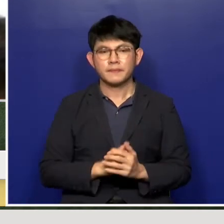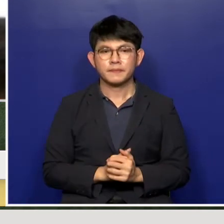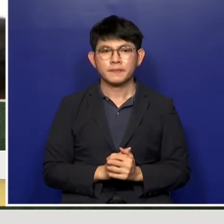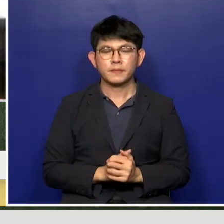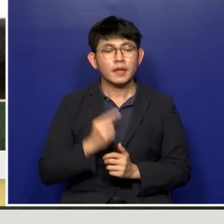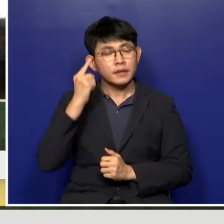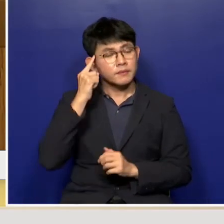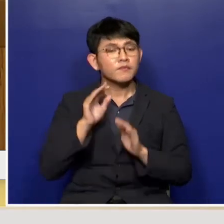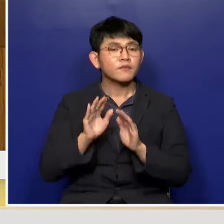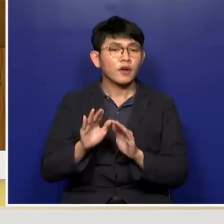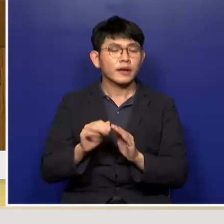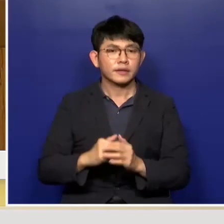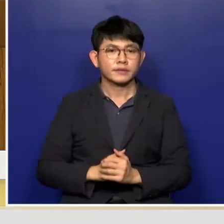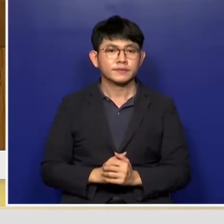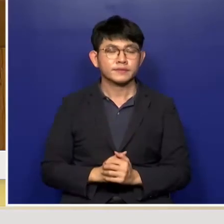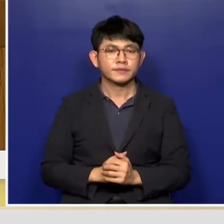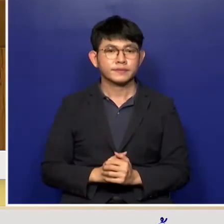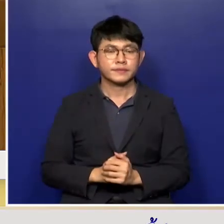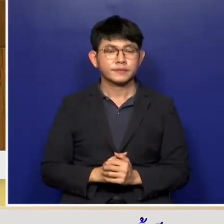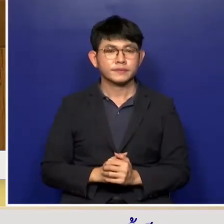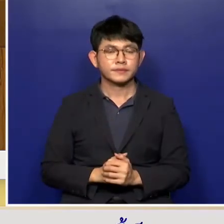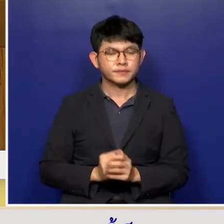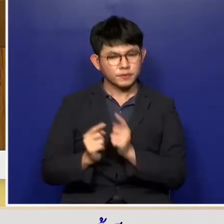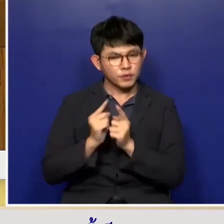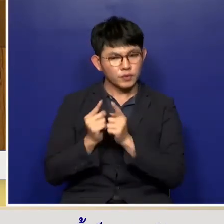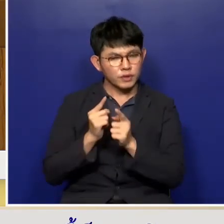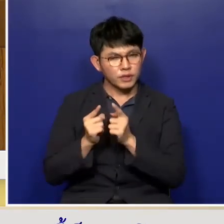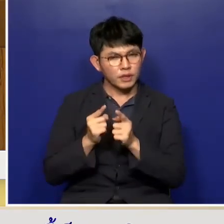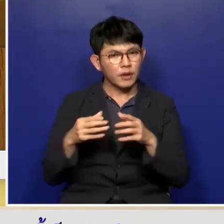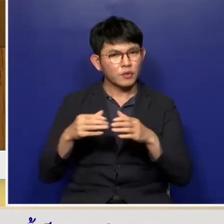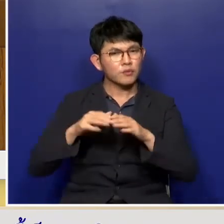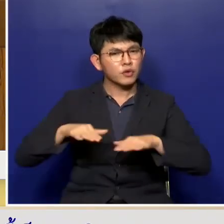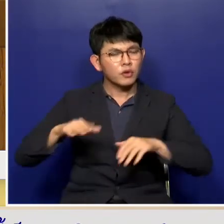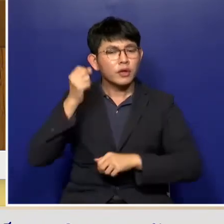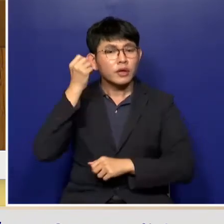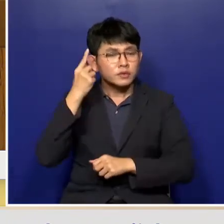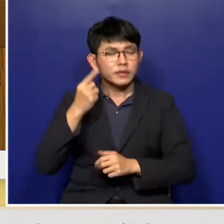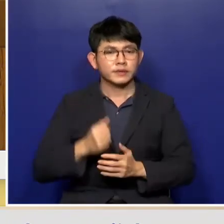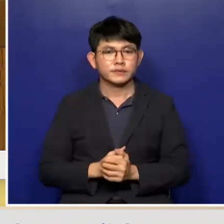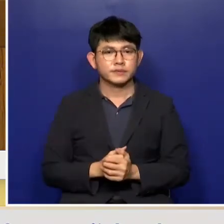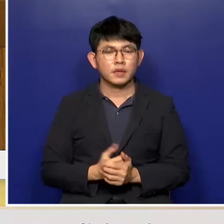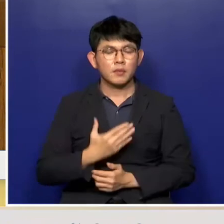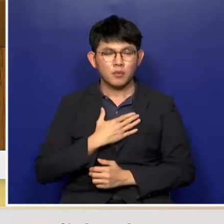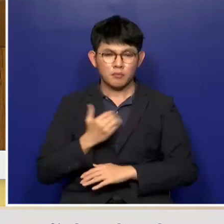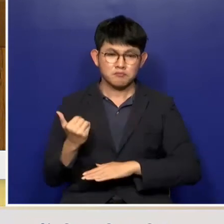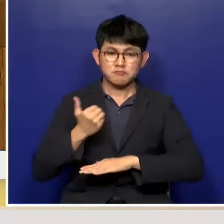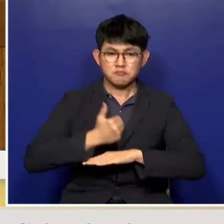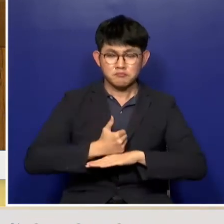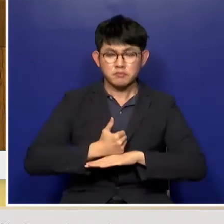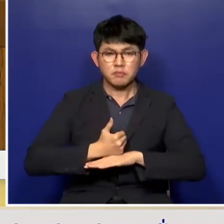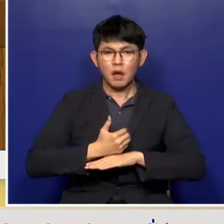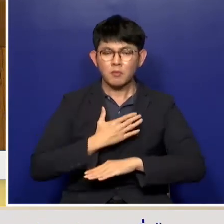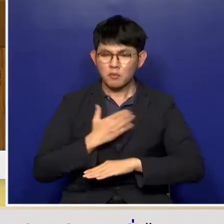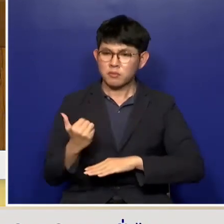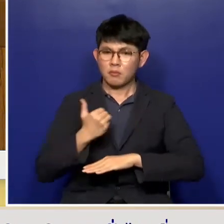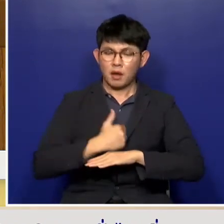วันนกอยหฝากคุยให้คุยกน้น้องให้เข้ใจกัลกั นะวผมเข้ามาเี่ยผม